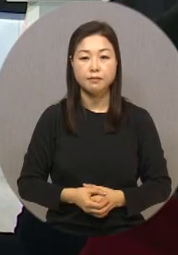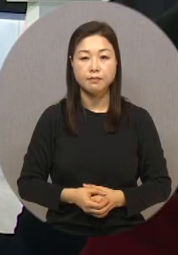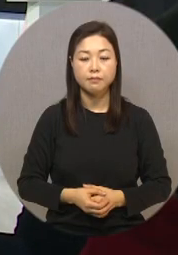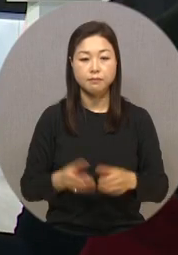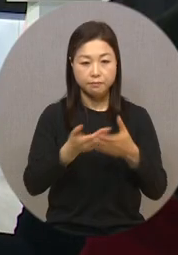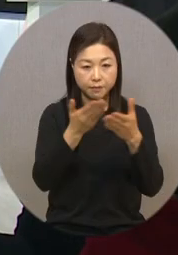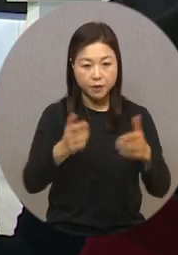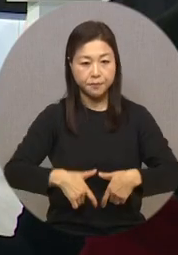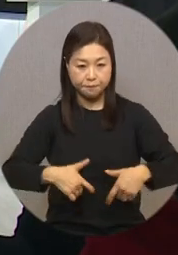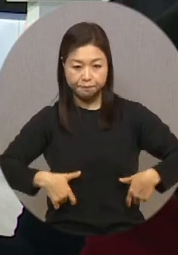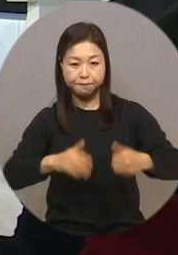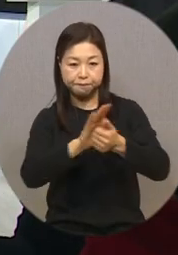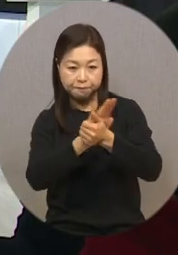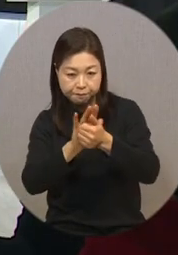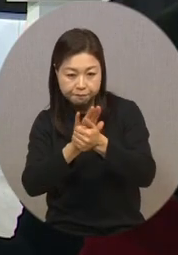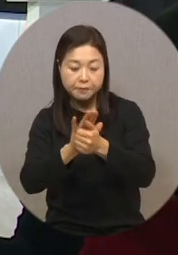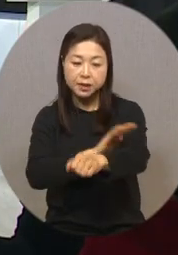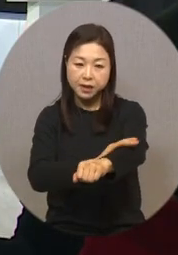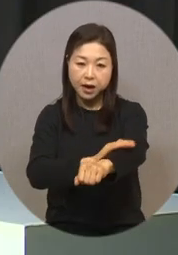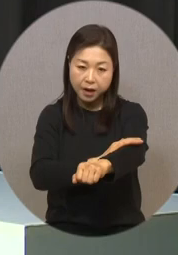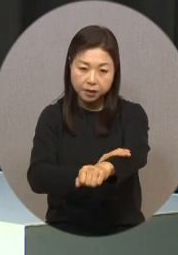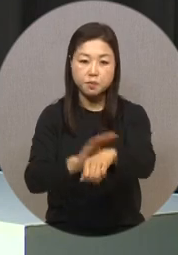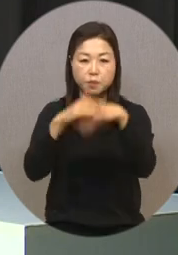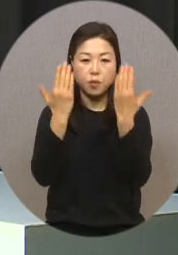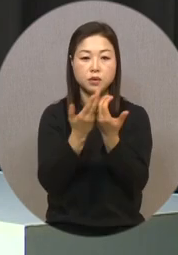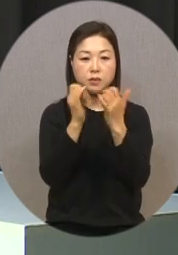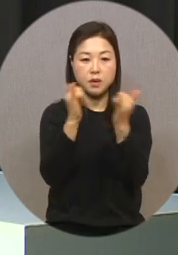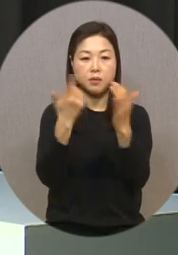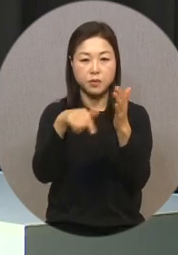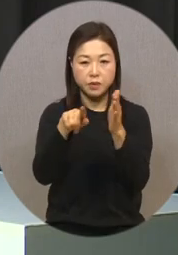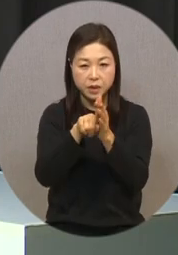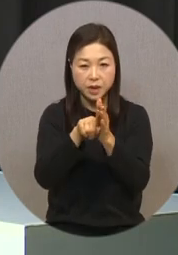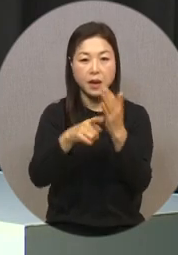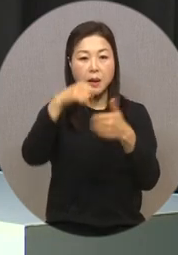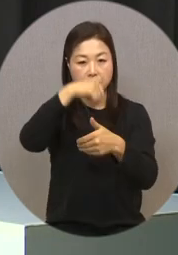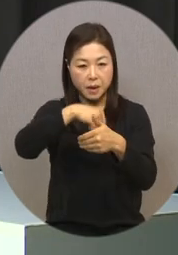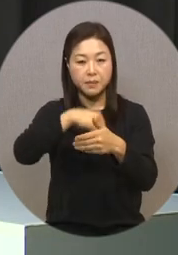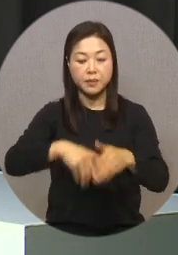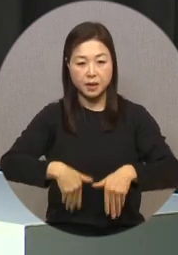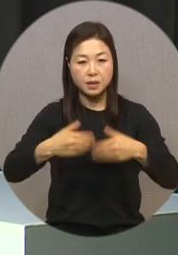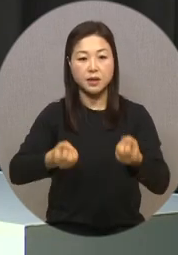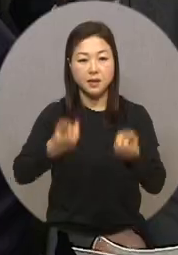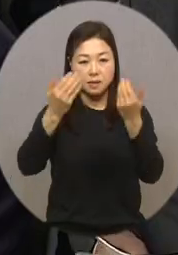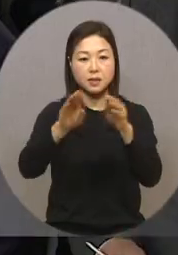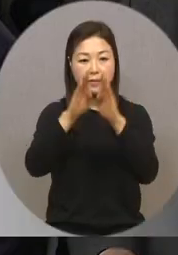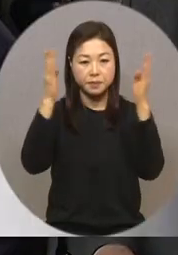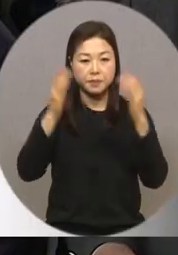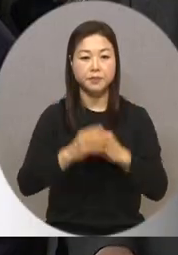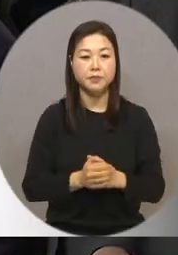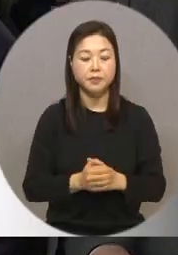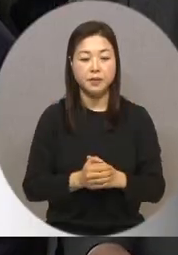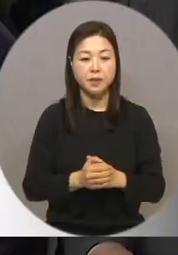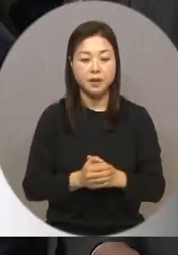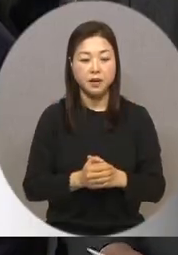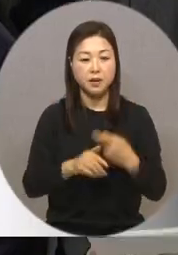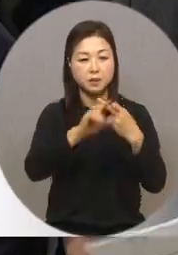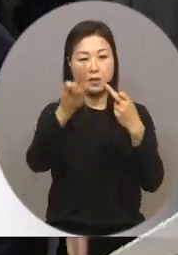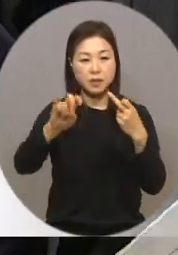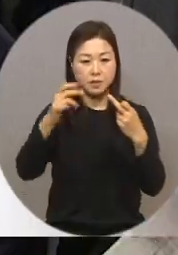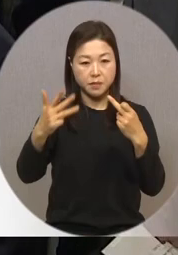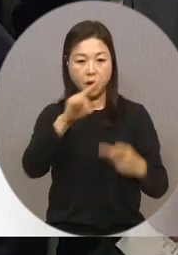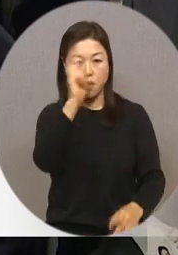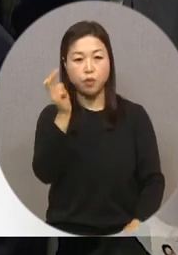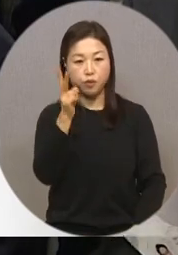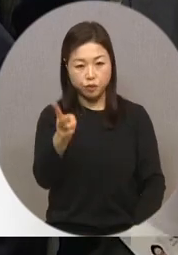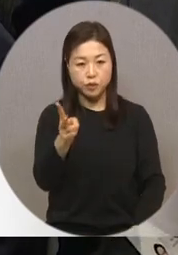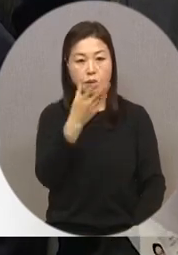나눔과 배려의 가치를 실천하는 모두를 위한 가슴 따뜻한 자리가 열렸습니다. 지난 28일 오후 2시